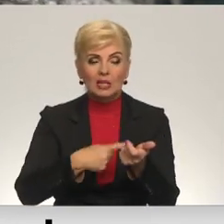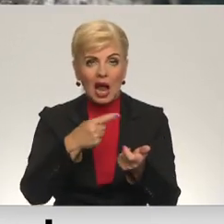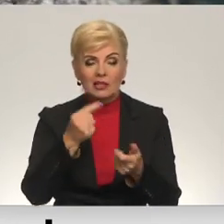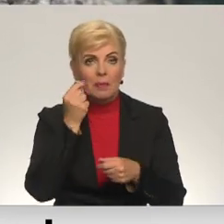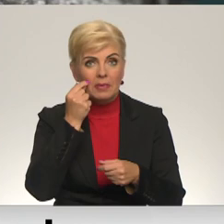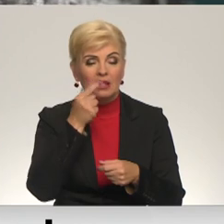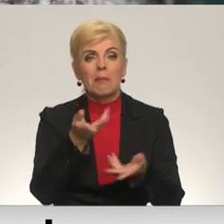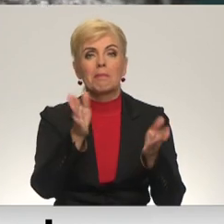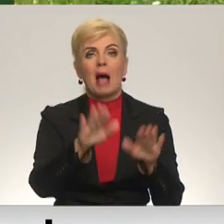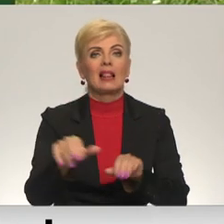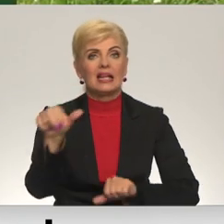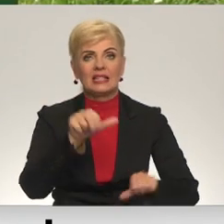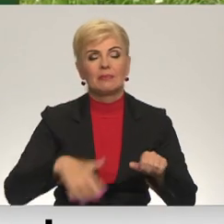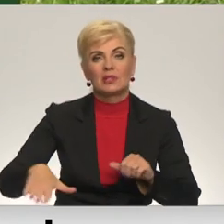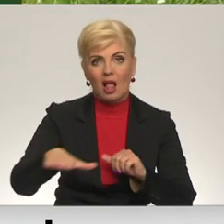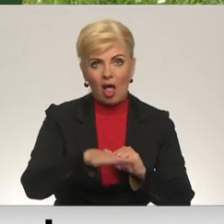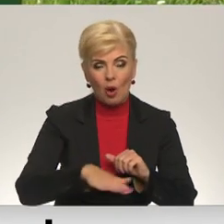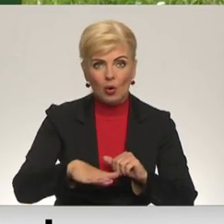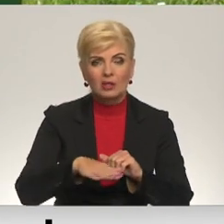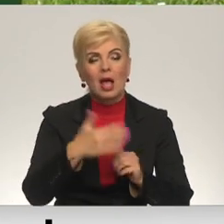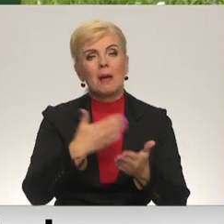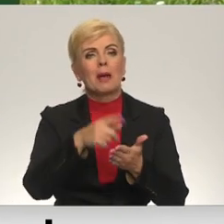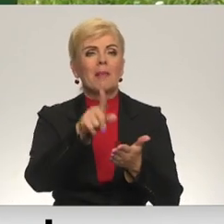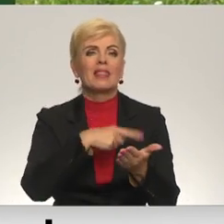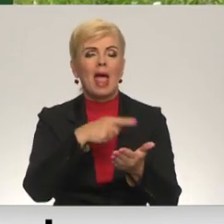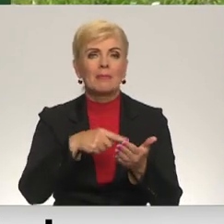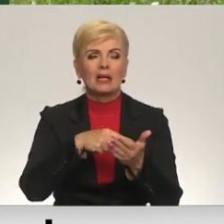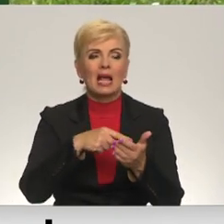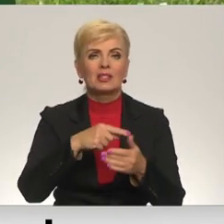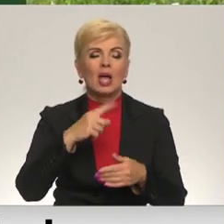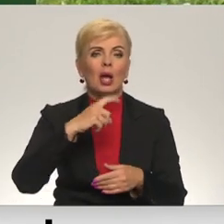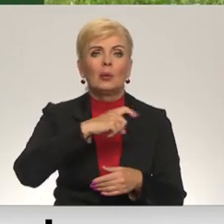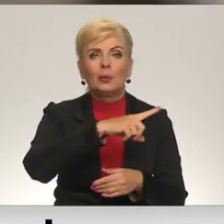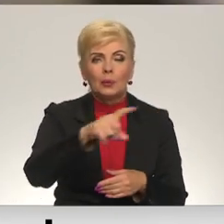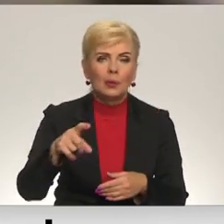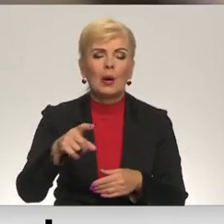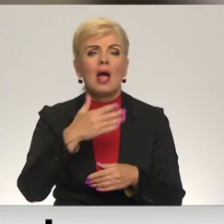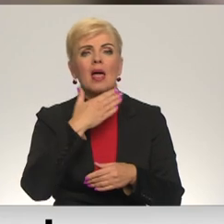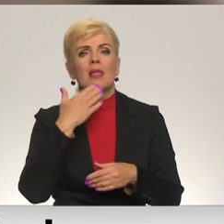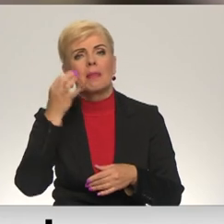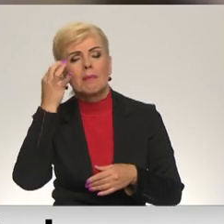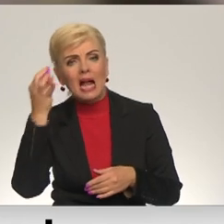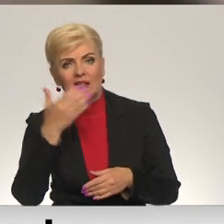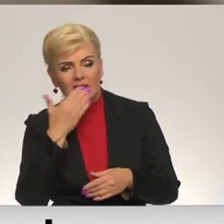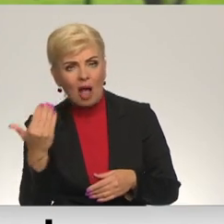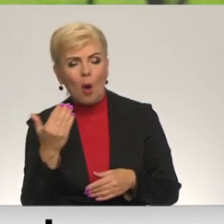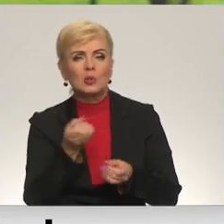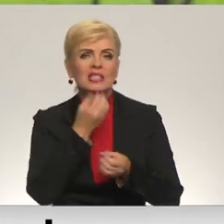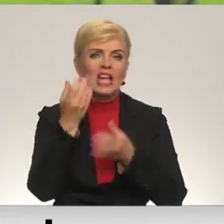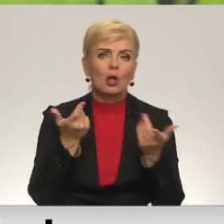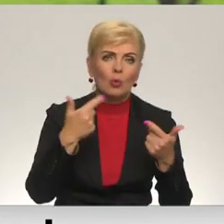laukos, kas ir nepareizi nomiglots, kas ir nelaikā, ziedu laikā, nelaikā pēc